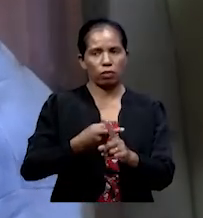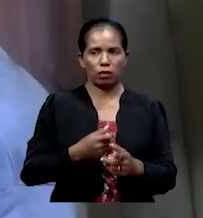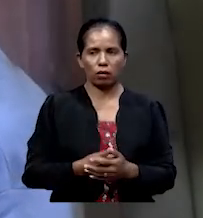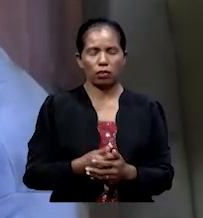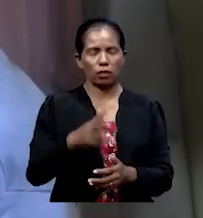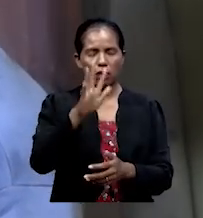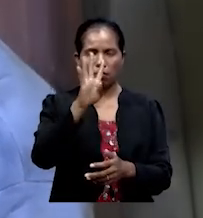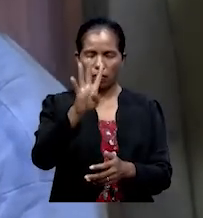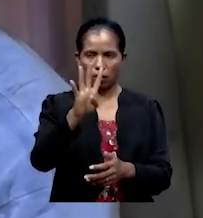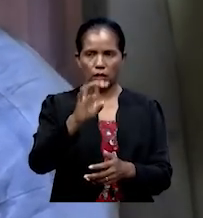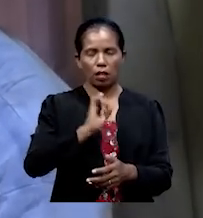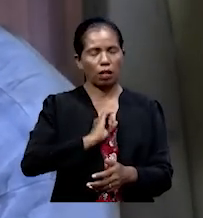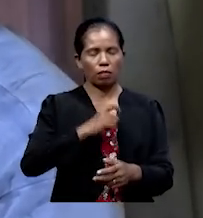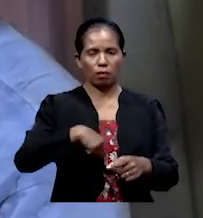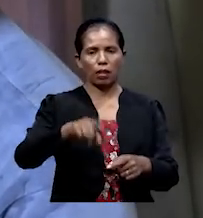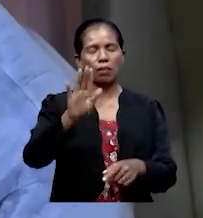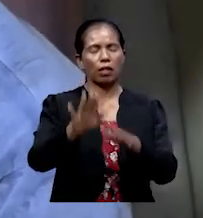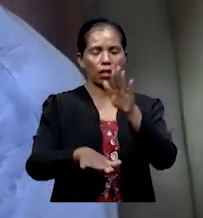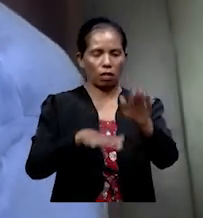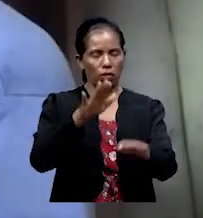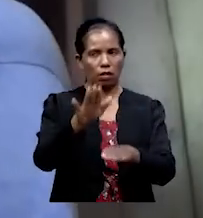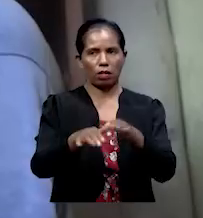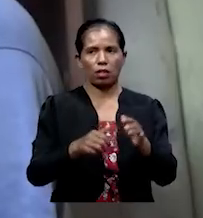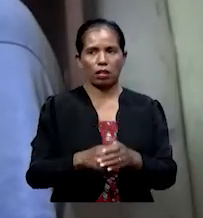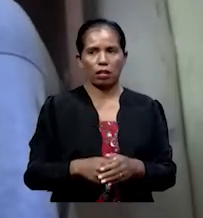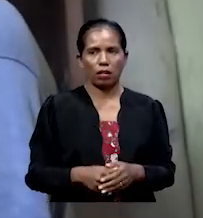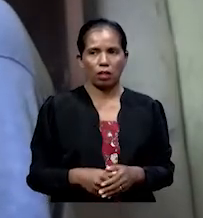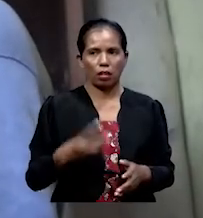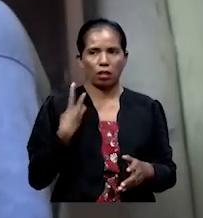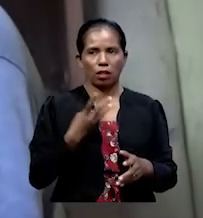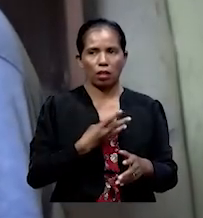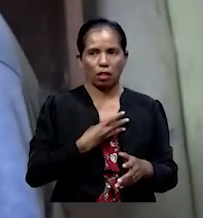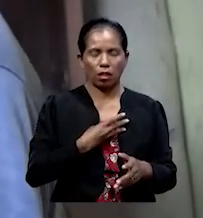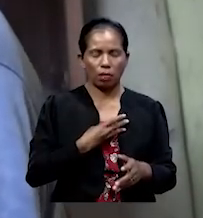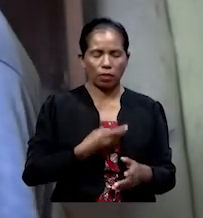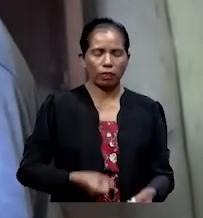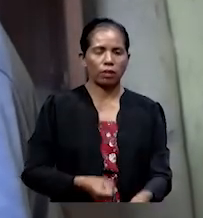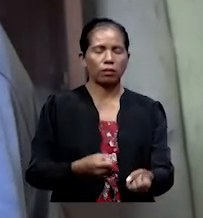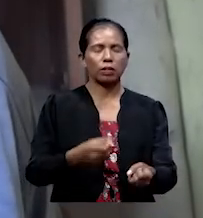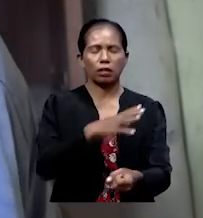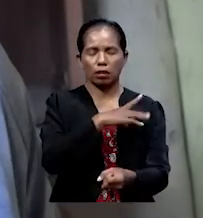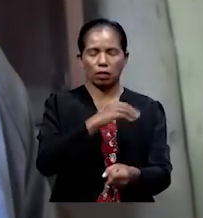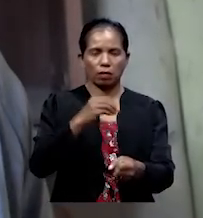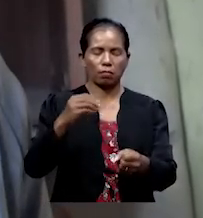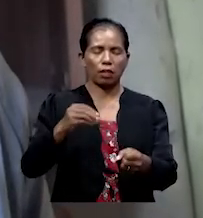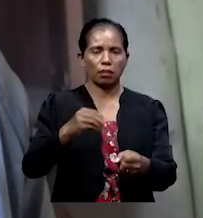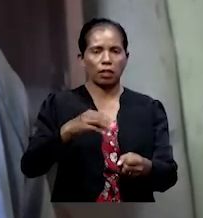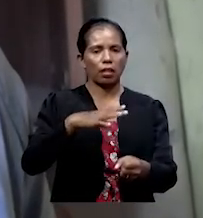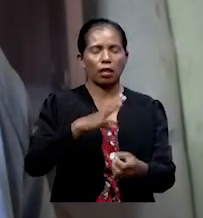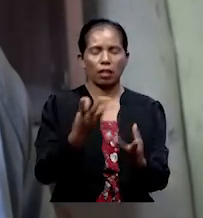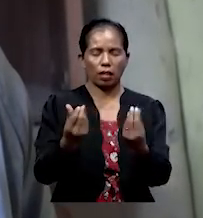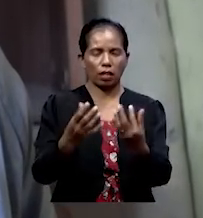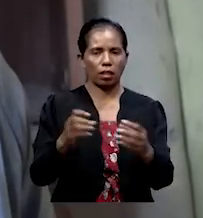hira kasih apa nama, hau bame laudet, aras ko ida laun. Depi ame pinyarai ne kuhlaria, karet latula,